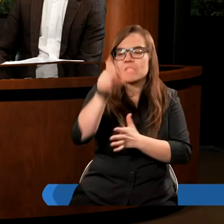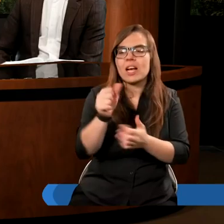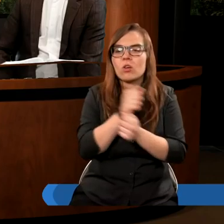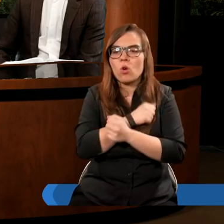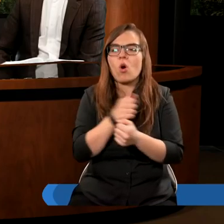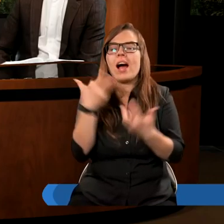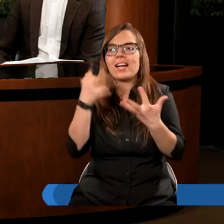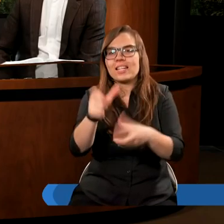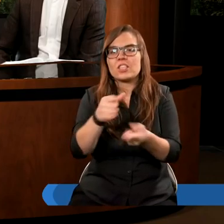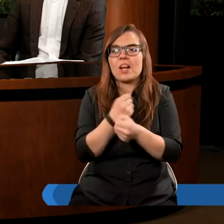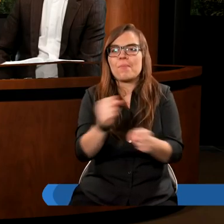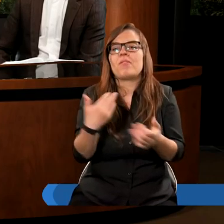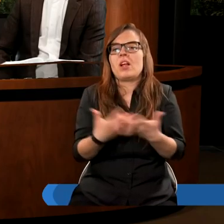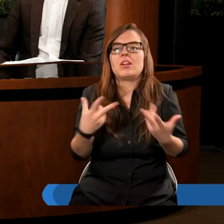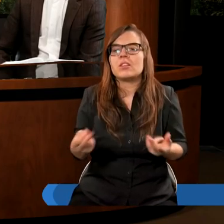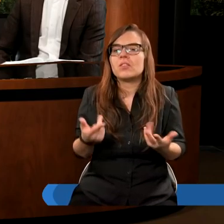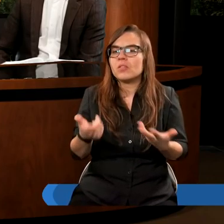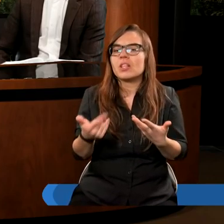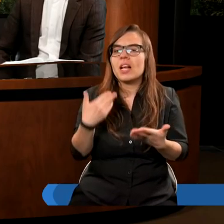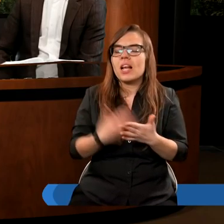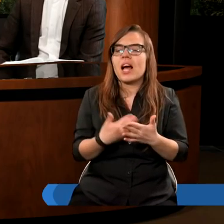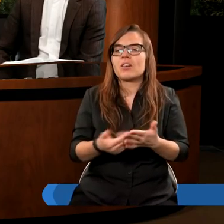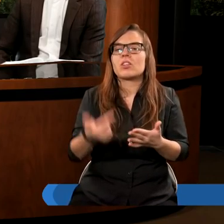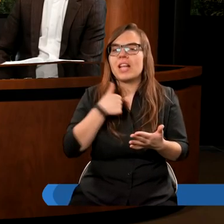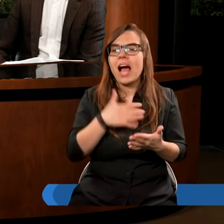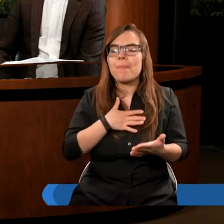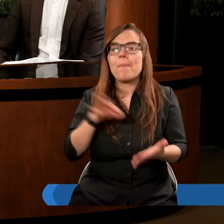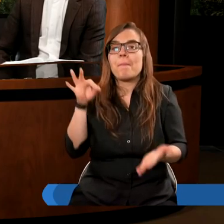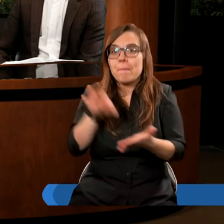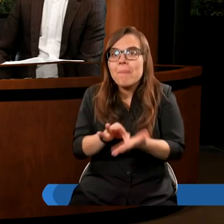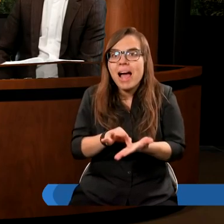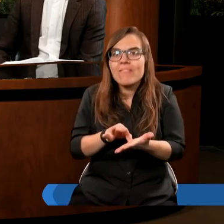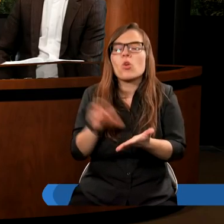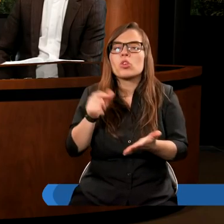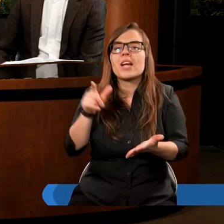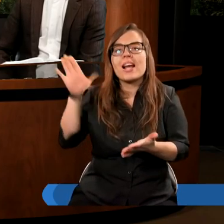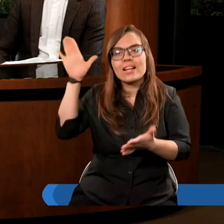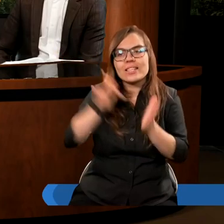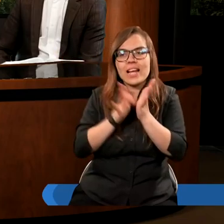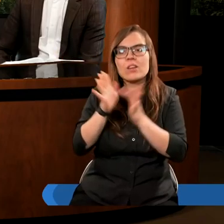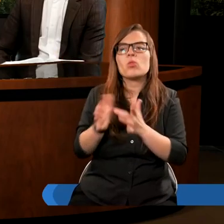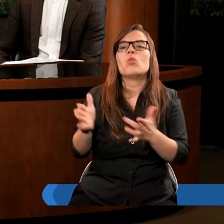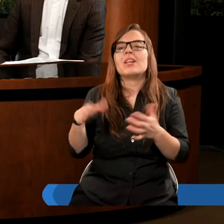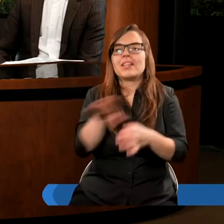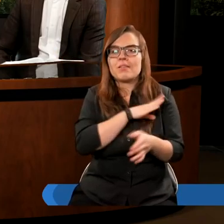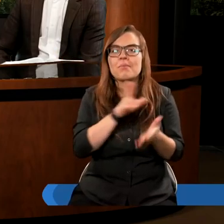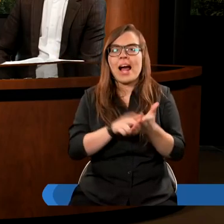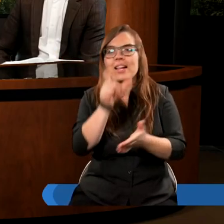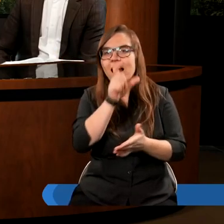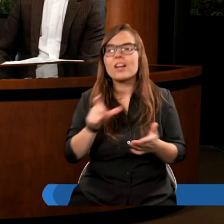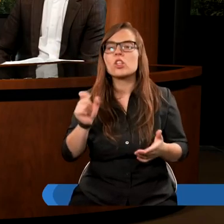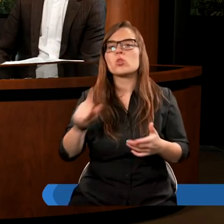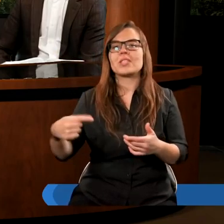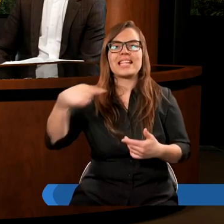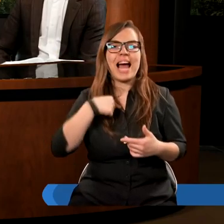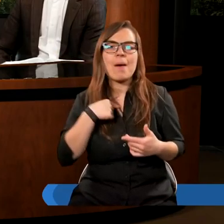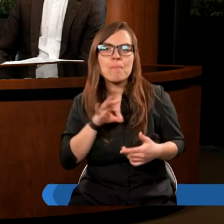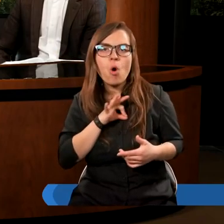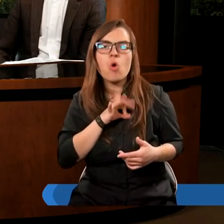to dlaczego nie? Otóż to. I dlatego ja mam pewność, przez to, co zrobił dla mnie Jezus Chrystus. Widzę swoje słabości,